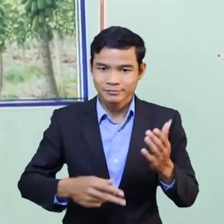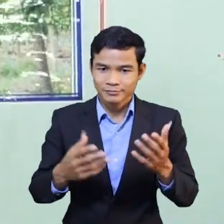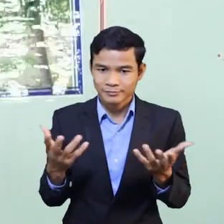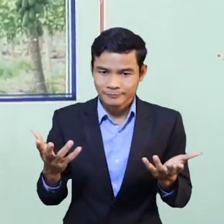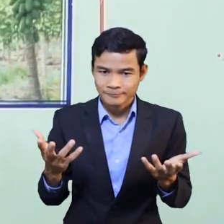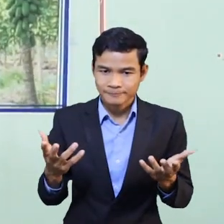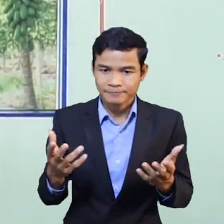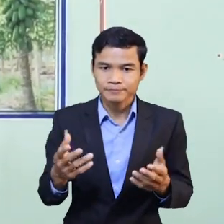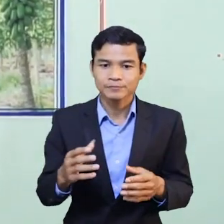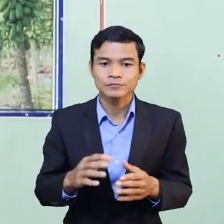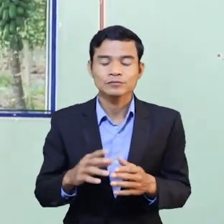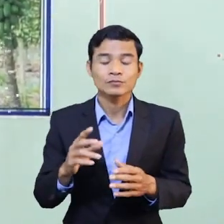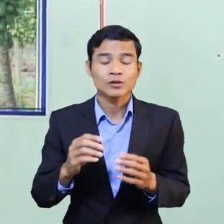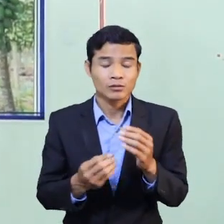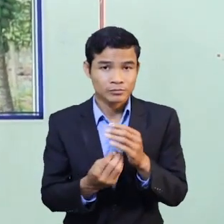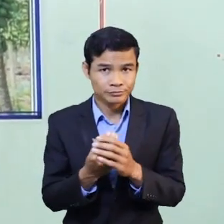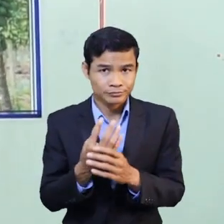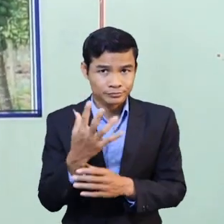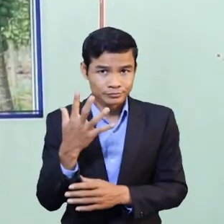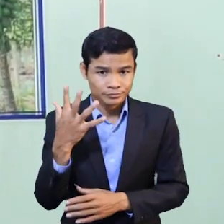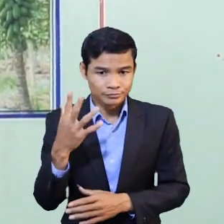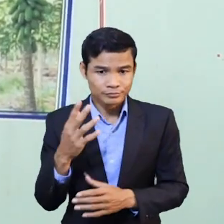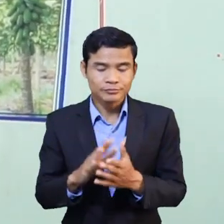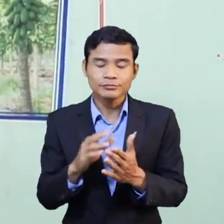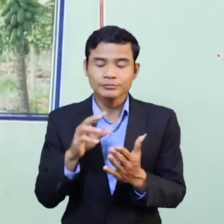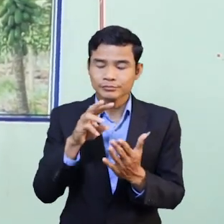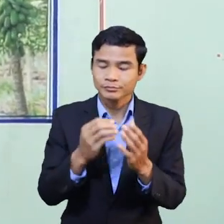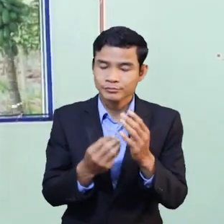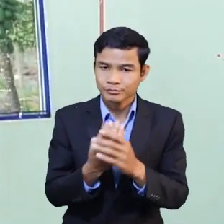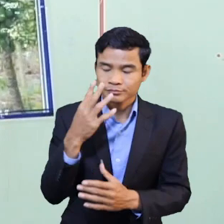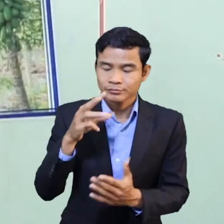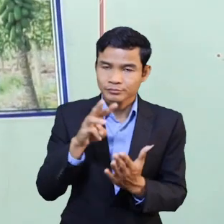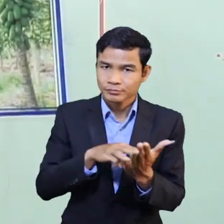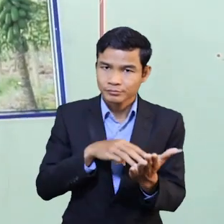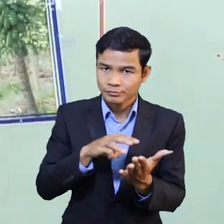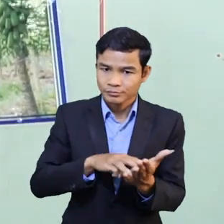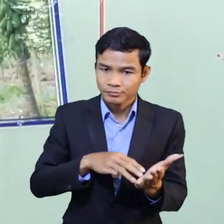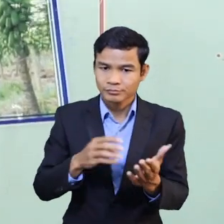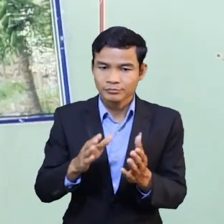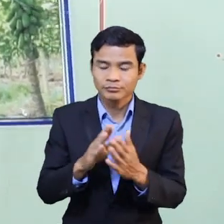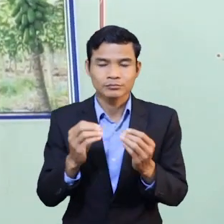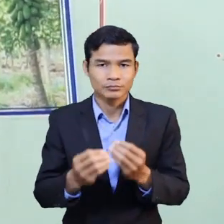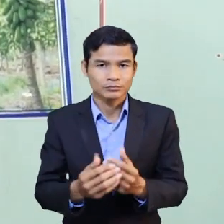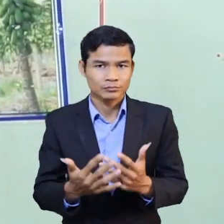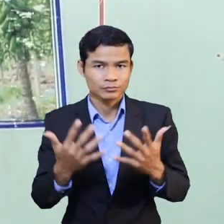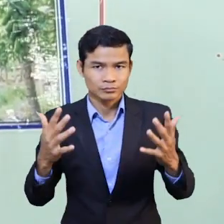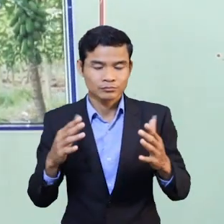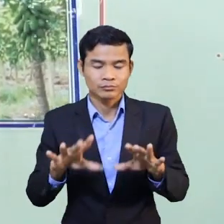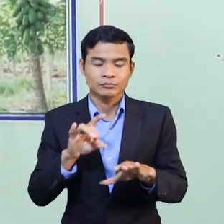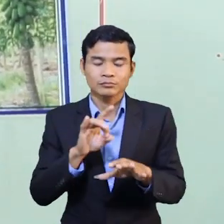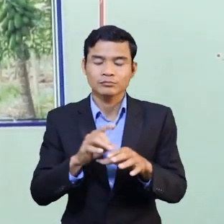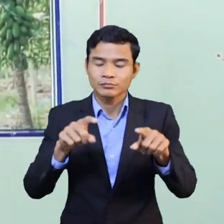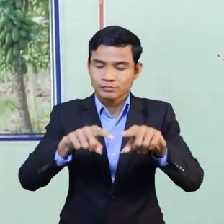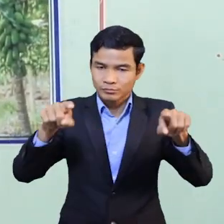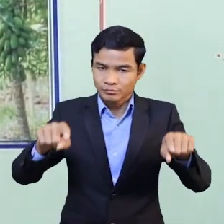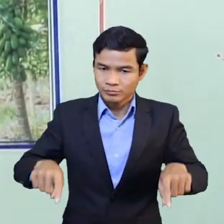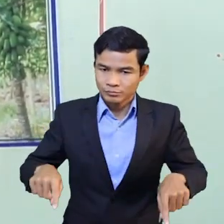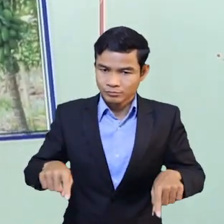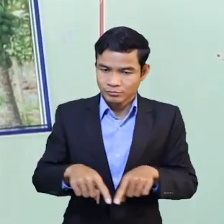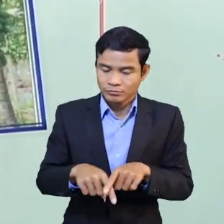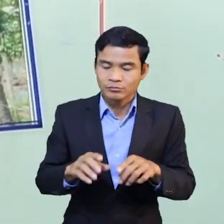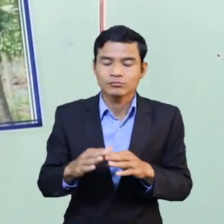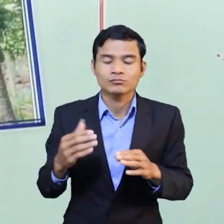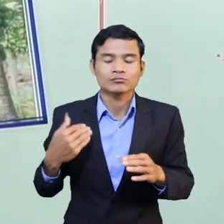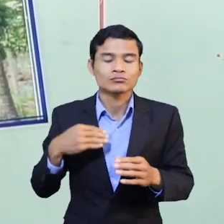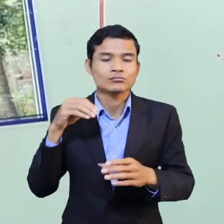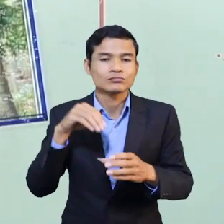chá này cứ chị đám đám là hòn chá đám nó đây kệ đám chị tràn đám chá nó không đầy thống ta kệ đám được không